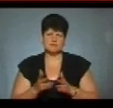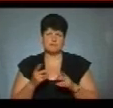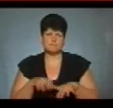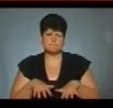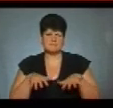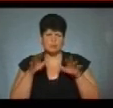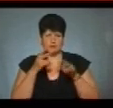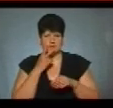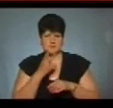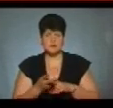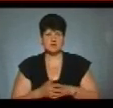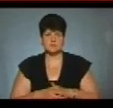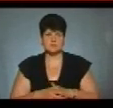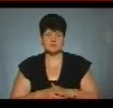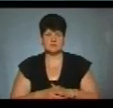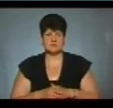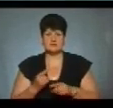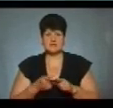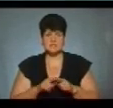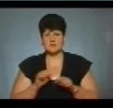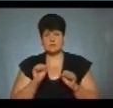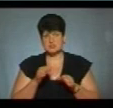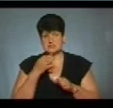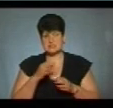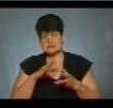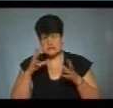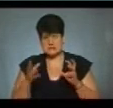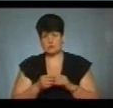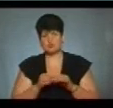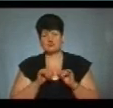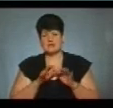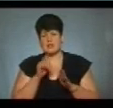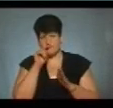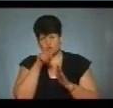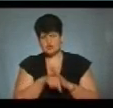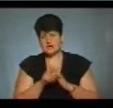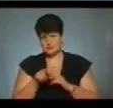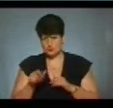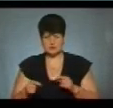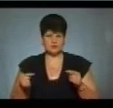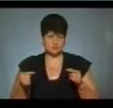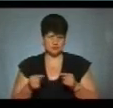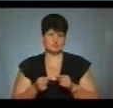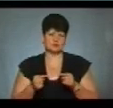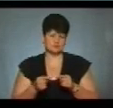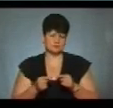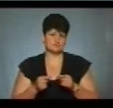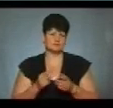бачимо, спостерігаємо останні кілька місяців? Тут можна сказати, що це комплексно. Тут і діяльність втручання людини в природу, звичайно, тут ніхто